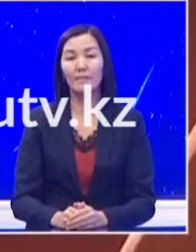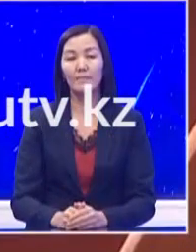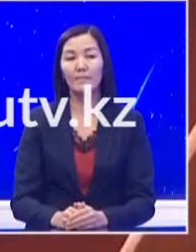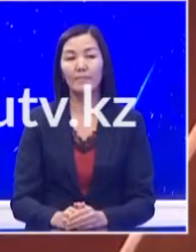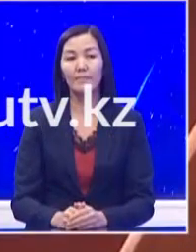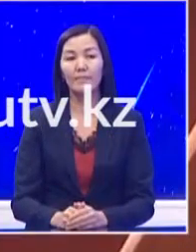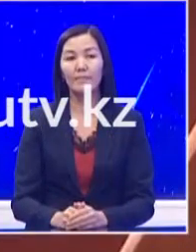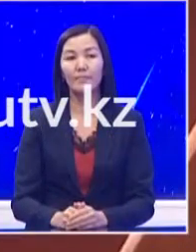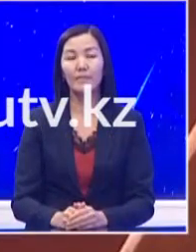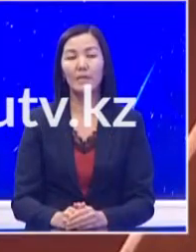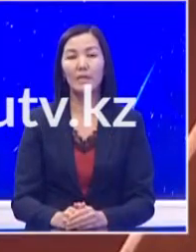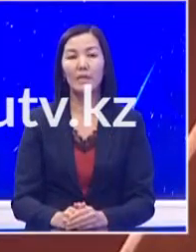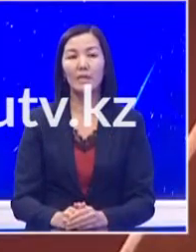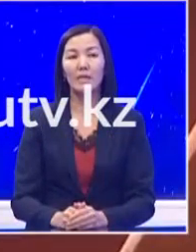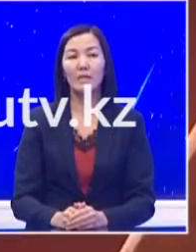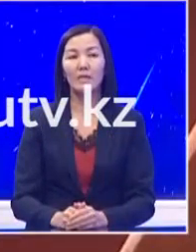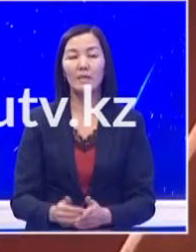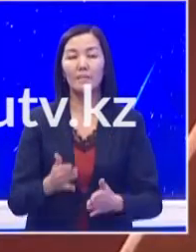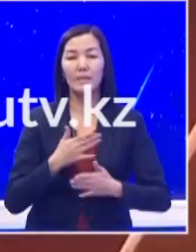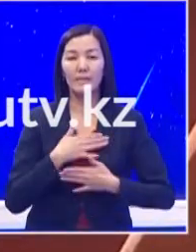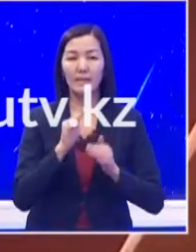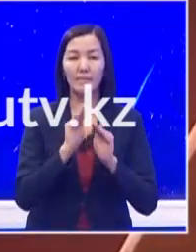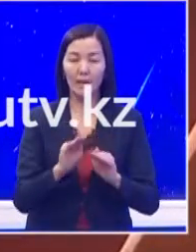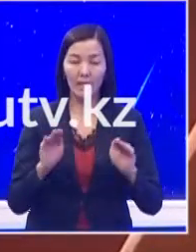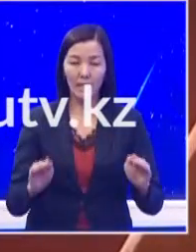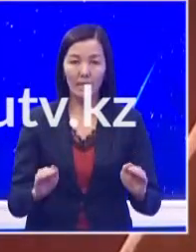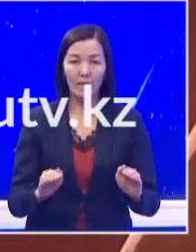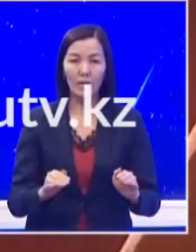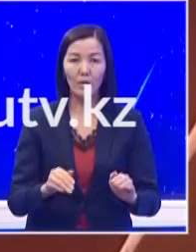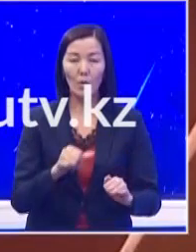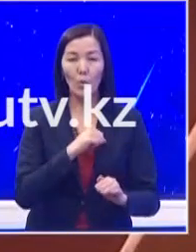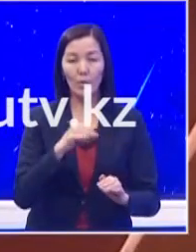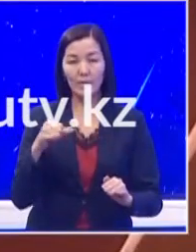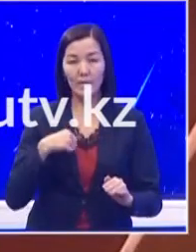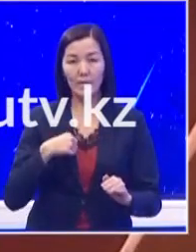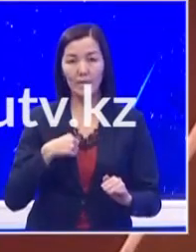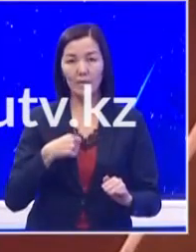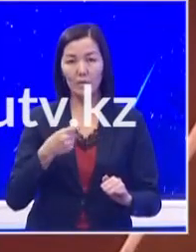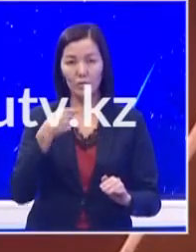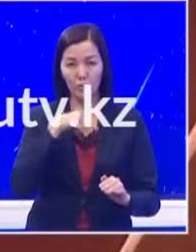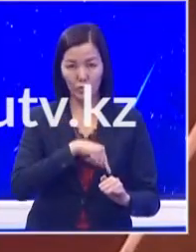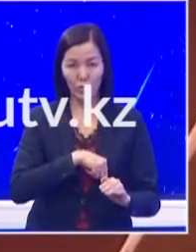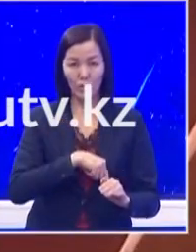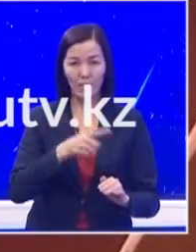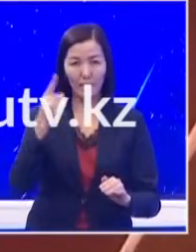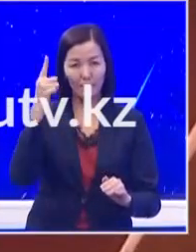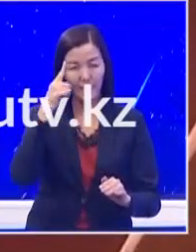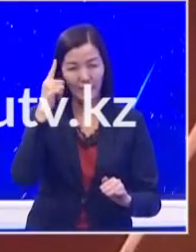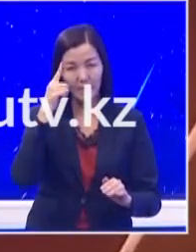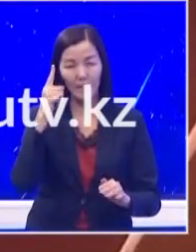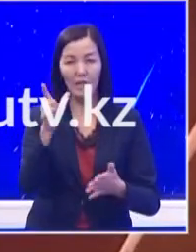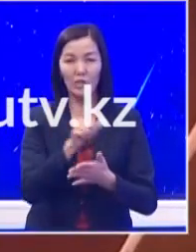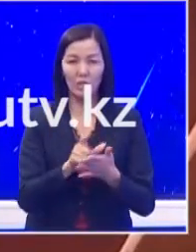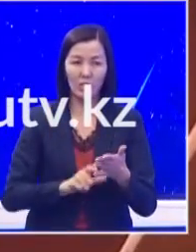соны алдық. Содан кейін жаңағы біздің кішкентай балаларымыздың өздерінің қоржындарына осы